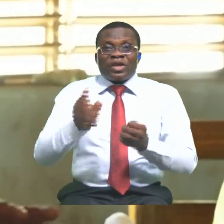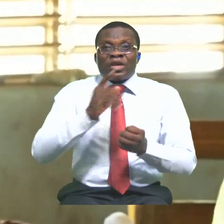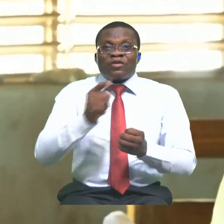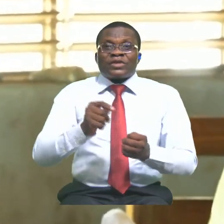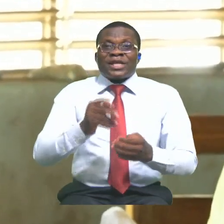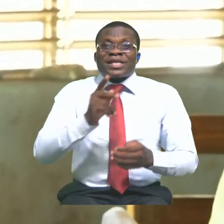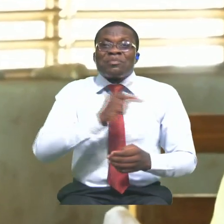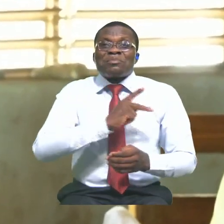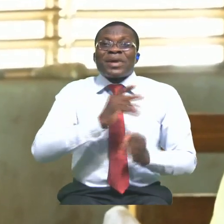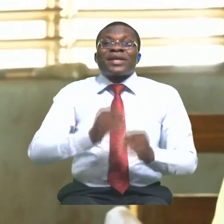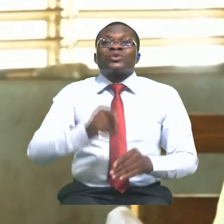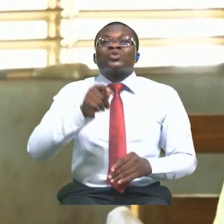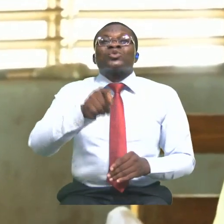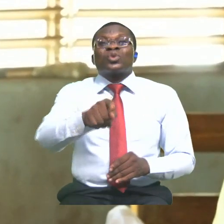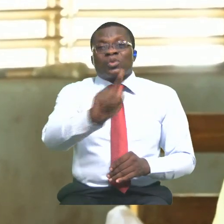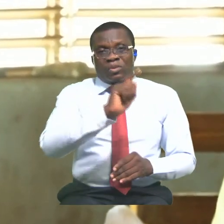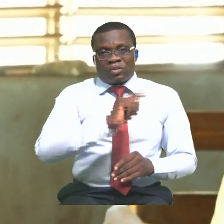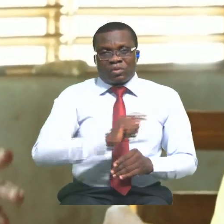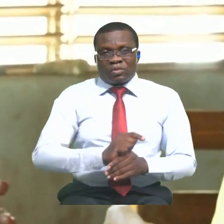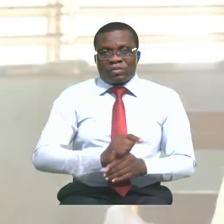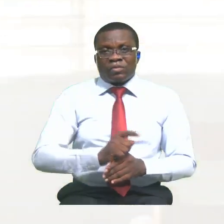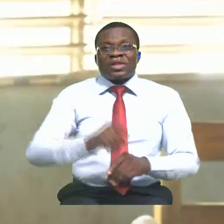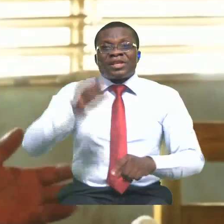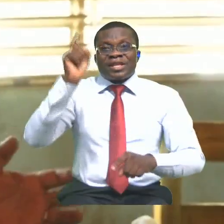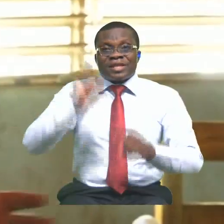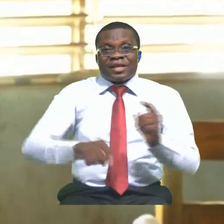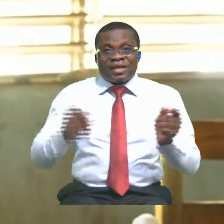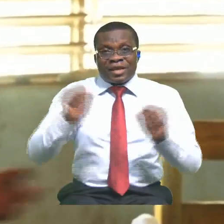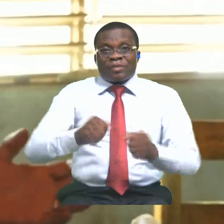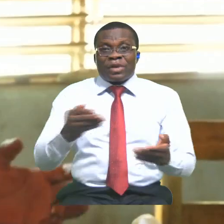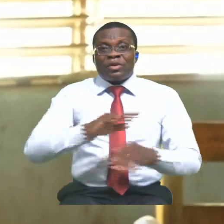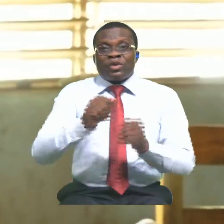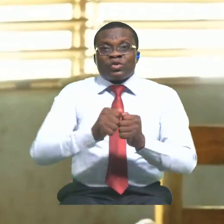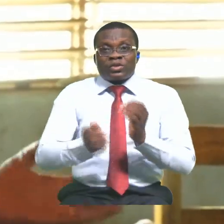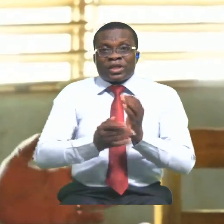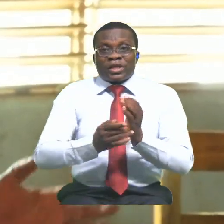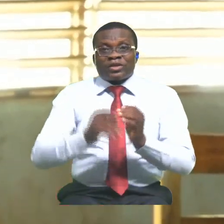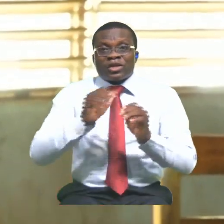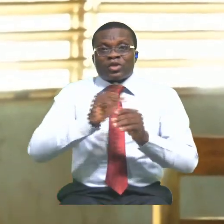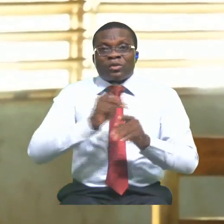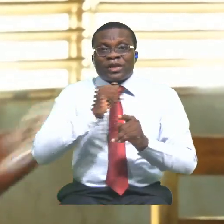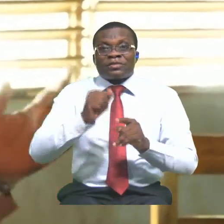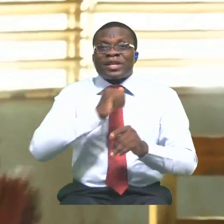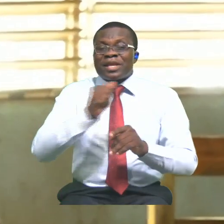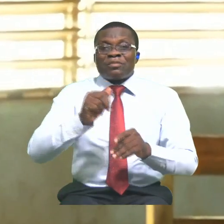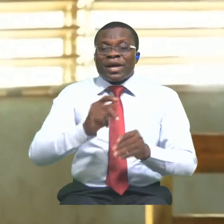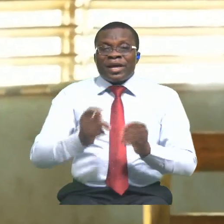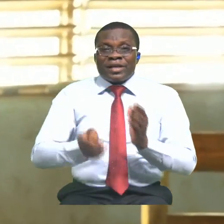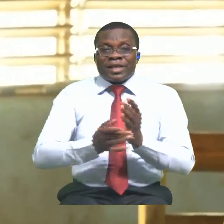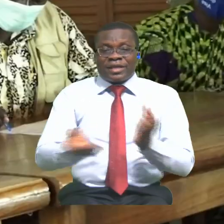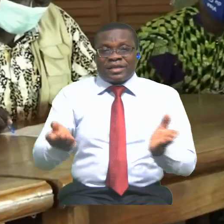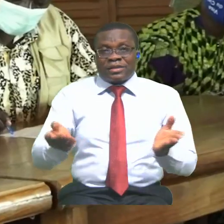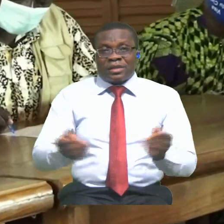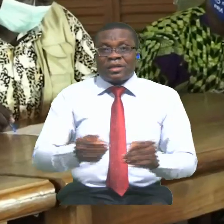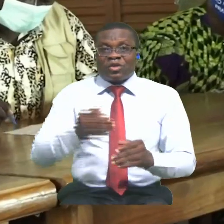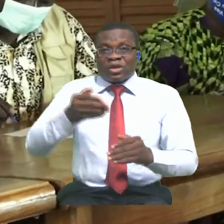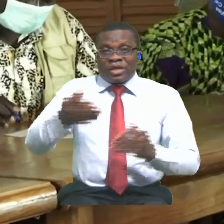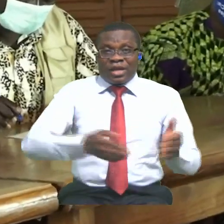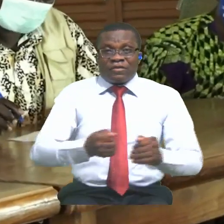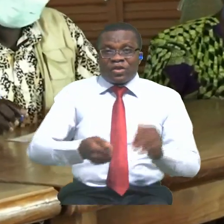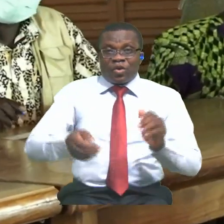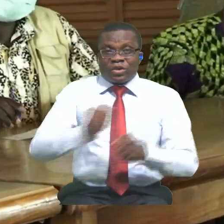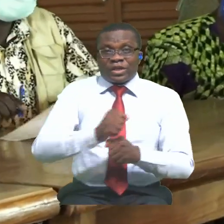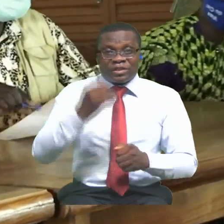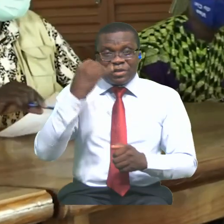fainéants et des incapables. Tout technicien qui ne pratique pas n'est pas un technicien, je vous défie. L'invitation au changement de paradigme